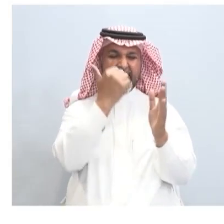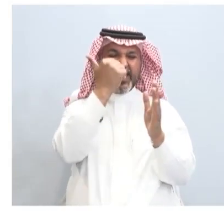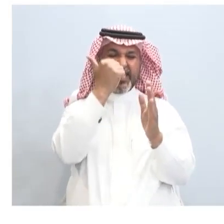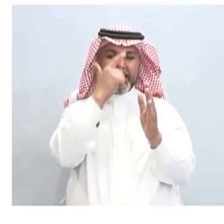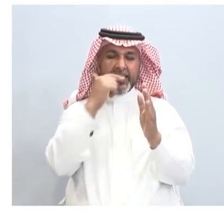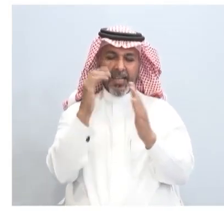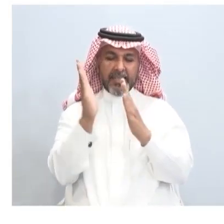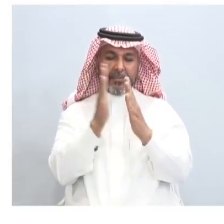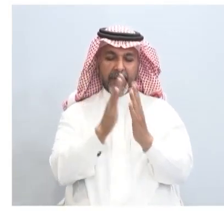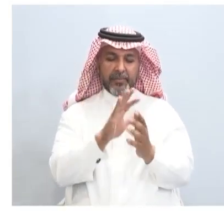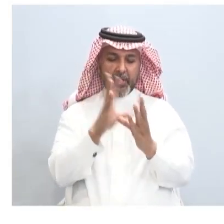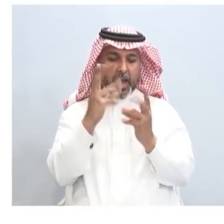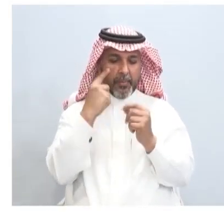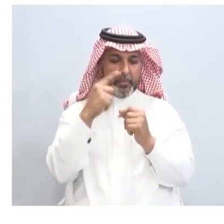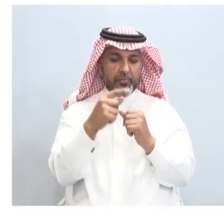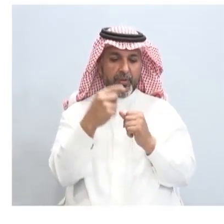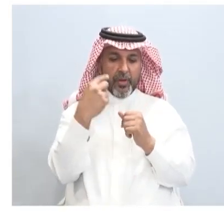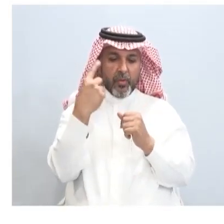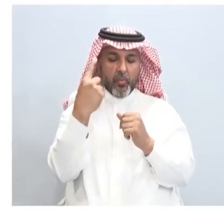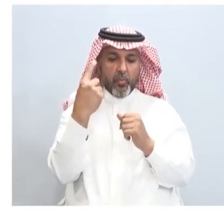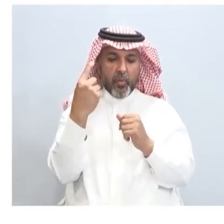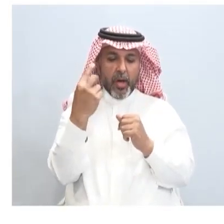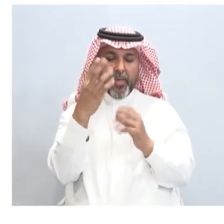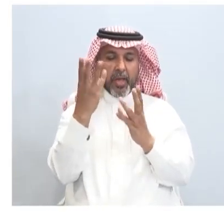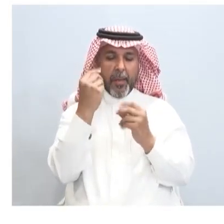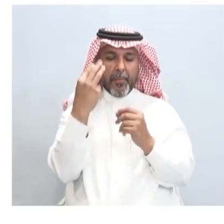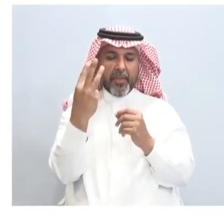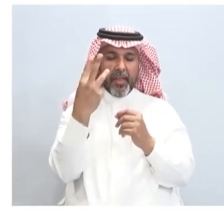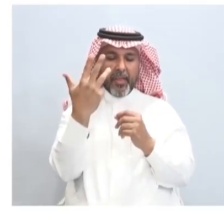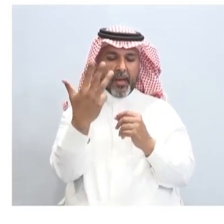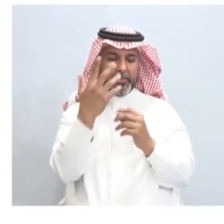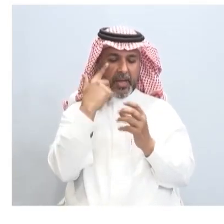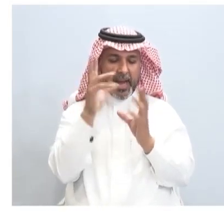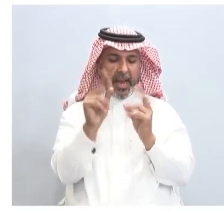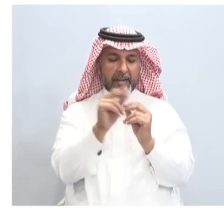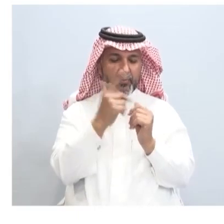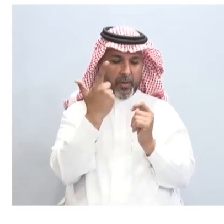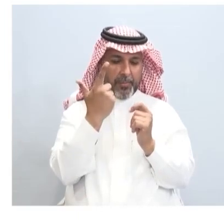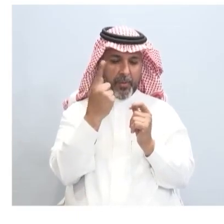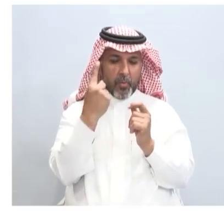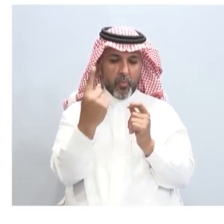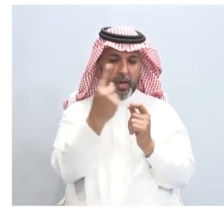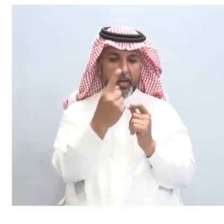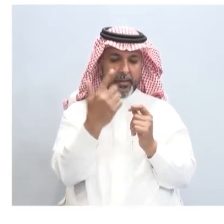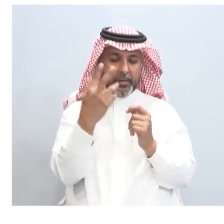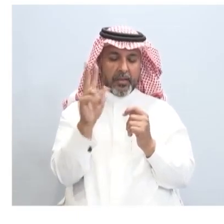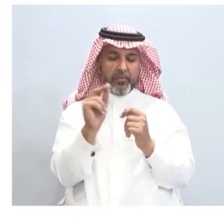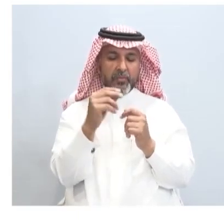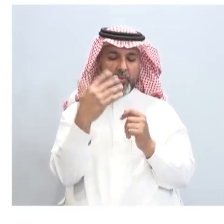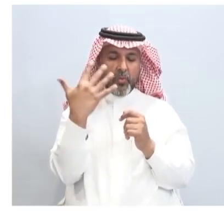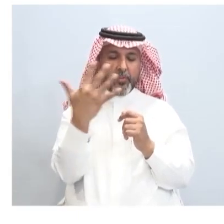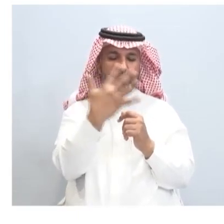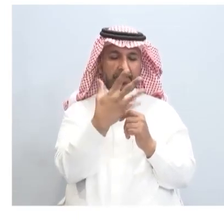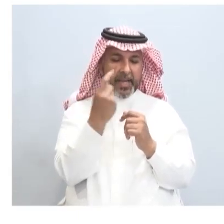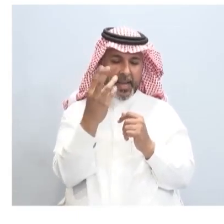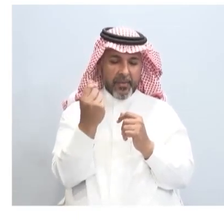1 خ 2 1 خ 3 لاحظ العدد واح تكرر مرتين والعدد خم تكرر مرتين